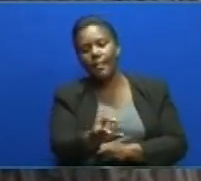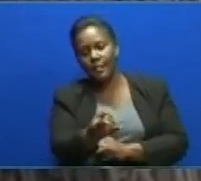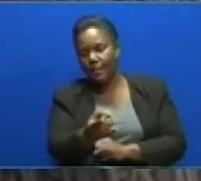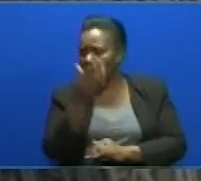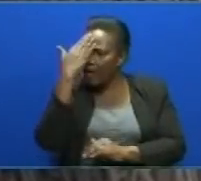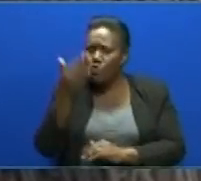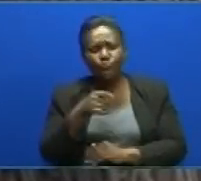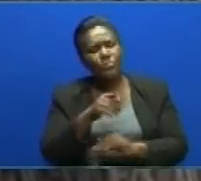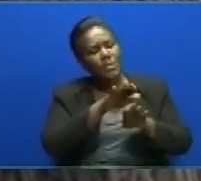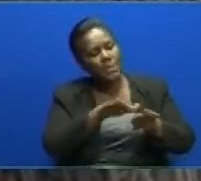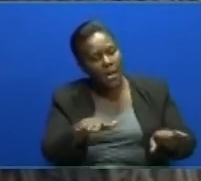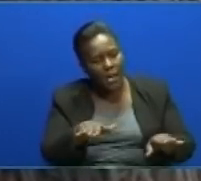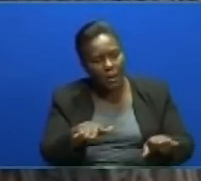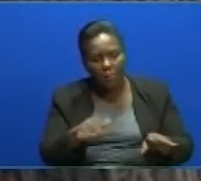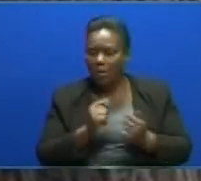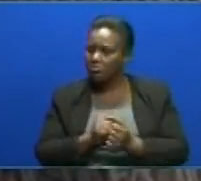salama.